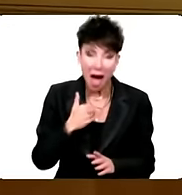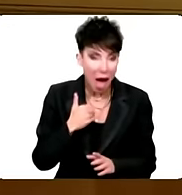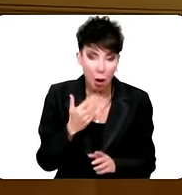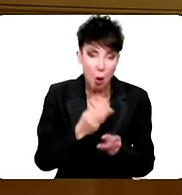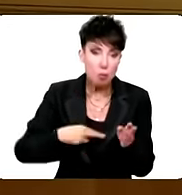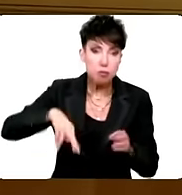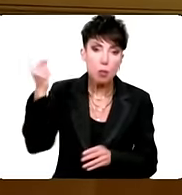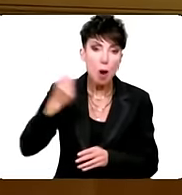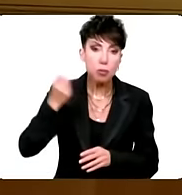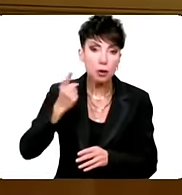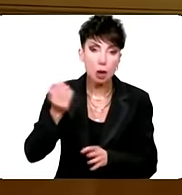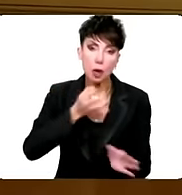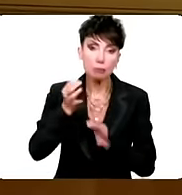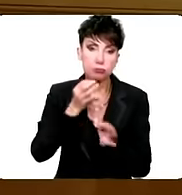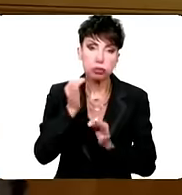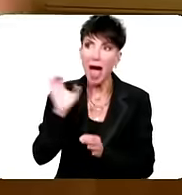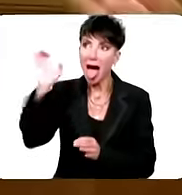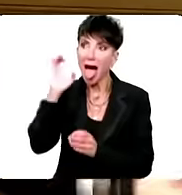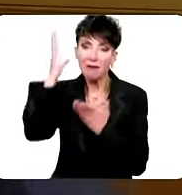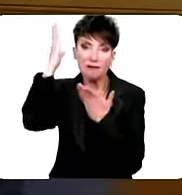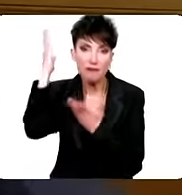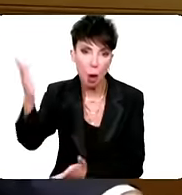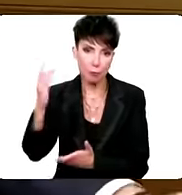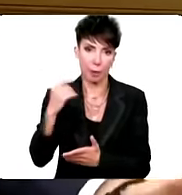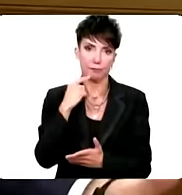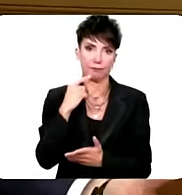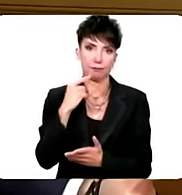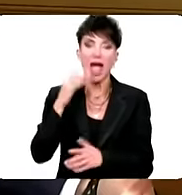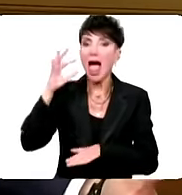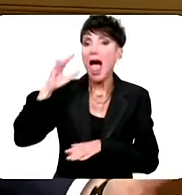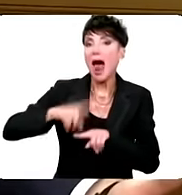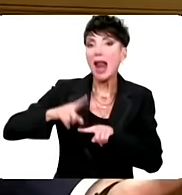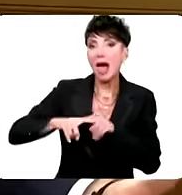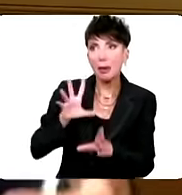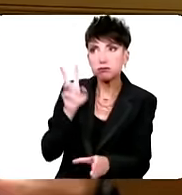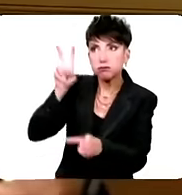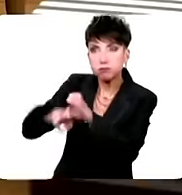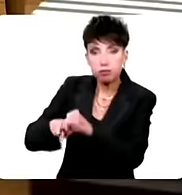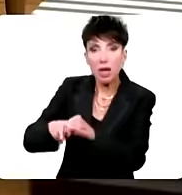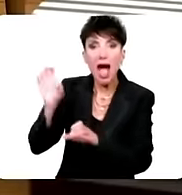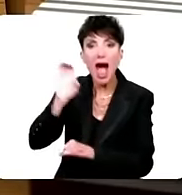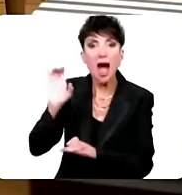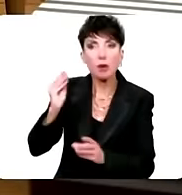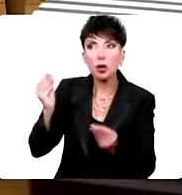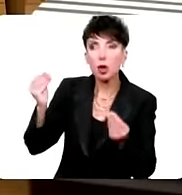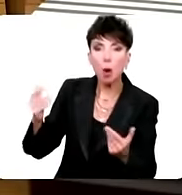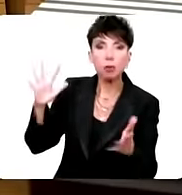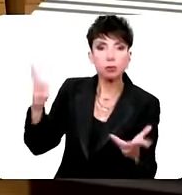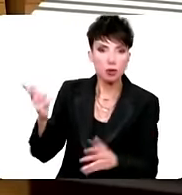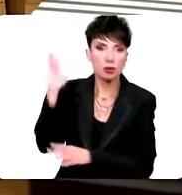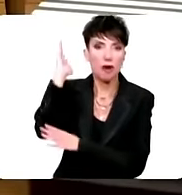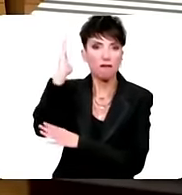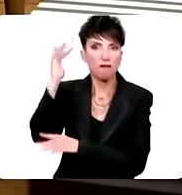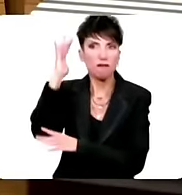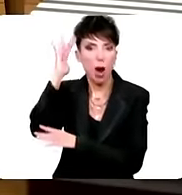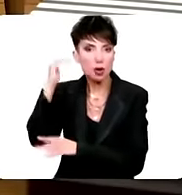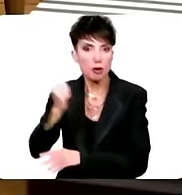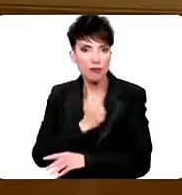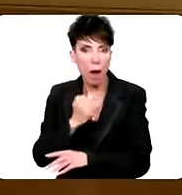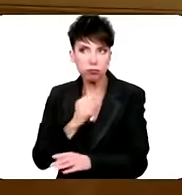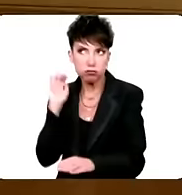Ευρώπη. Και επειδή αυτά τα θέματα θα ανοίξουν ούτως ή αλλιώς, γιατί αυτή είναι μια πραγματικότητα την οποία